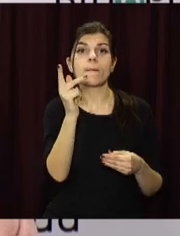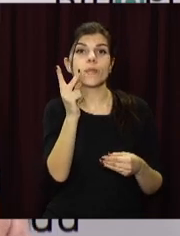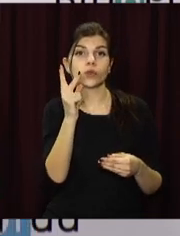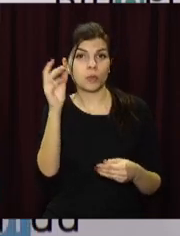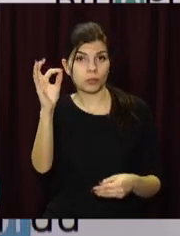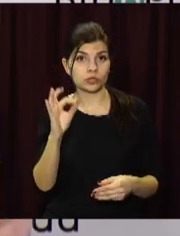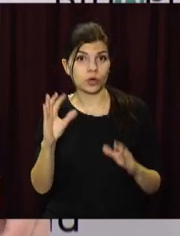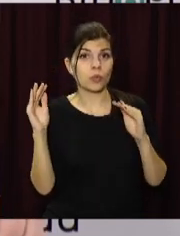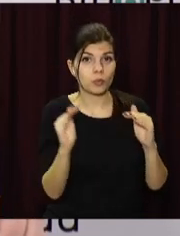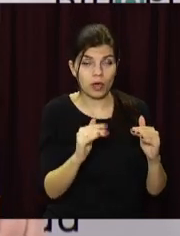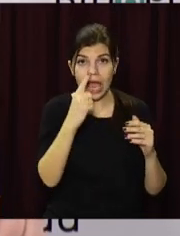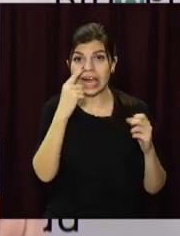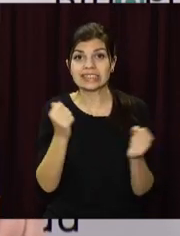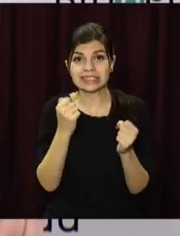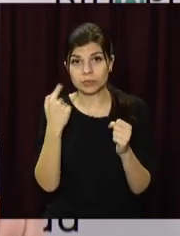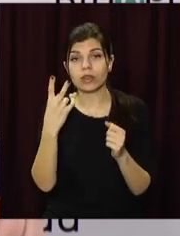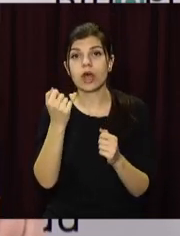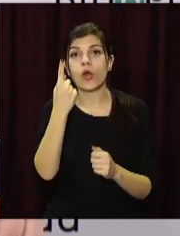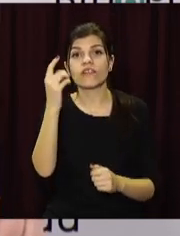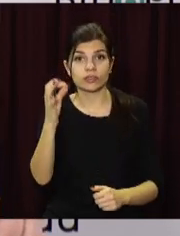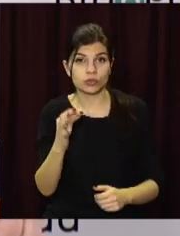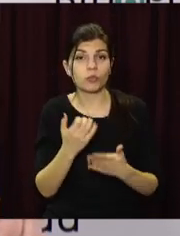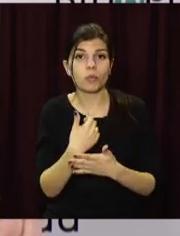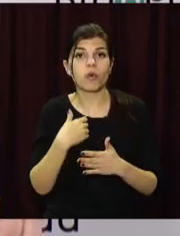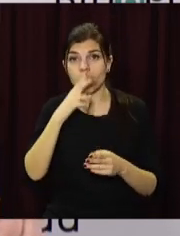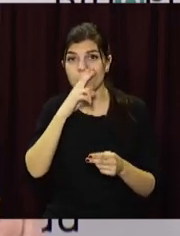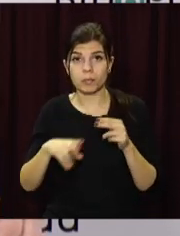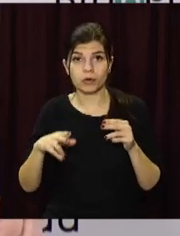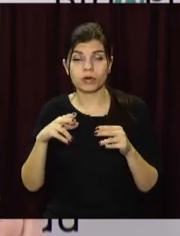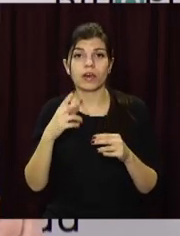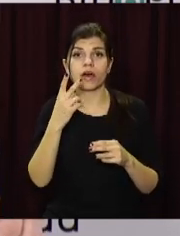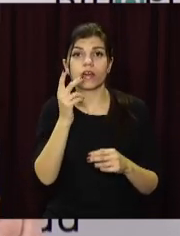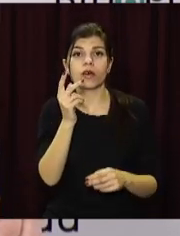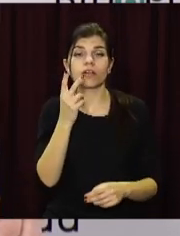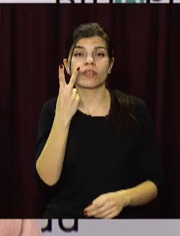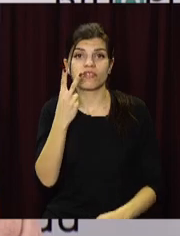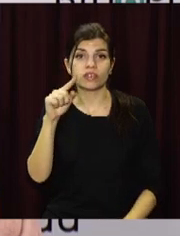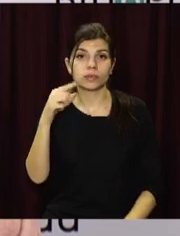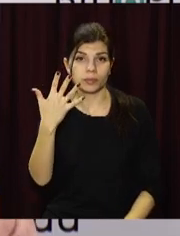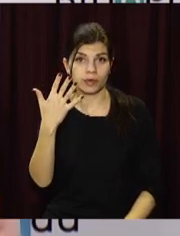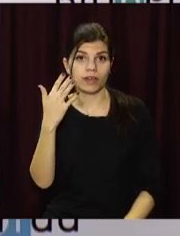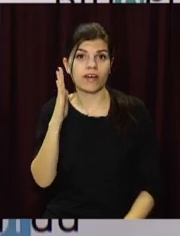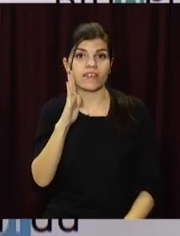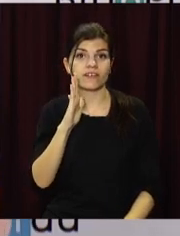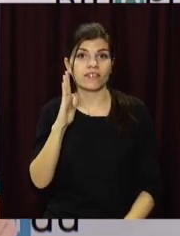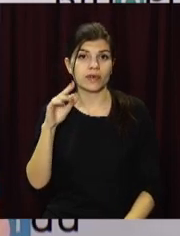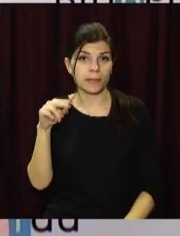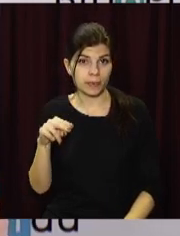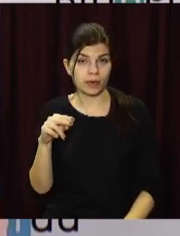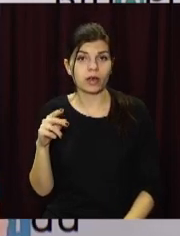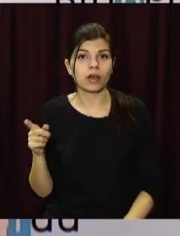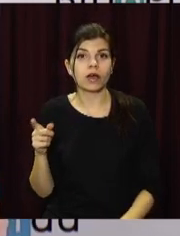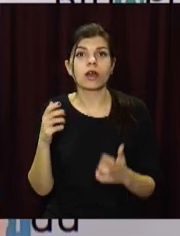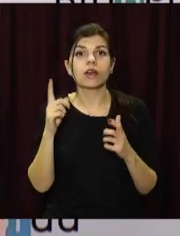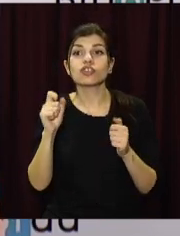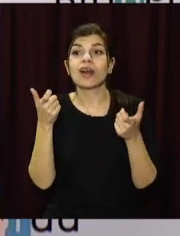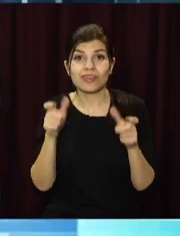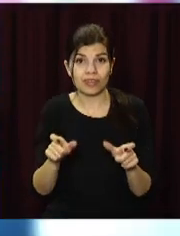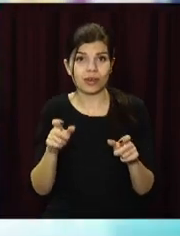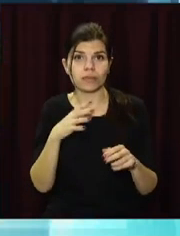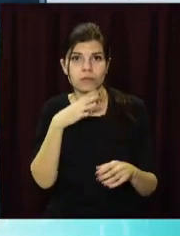і зимовий він десь на відсоток. Тому ми втратили близько 2,5% ВВП тільки за рахунок введення